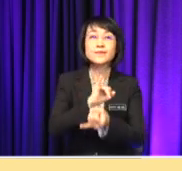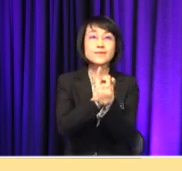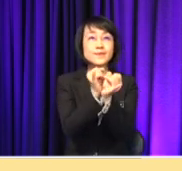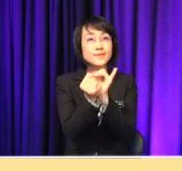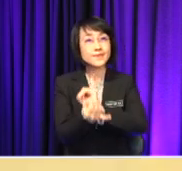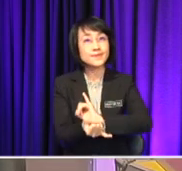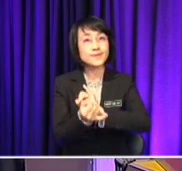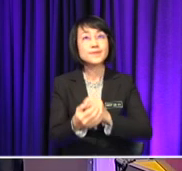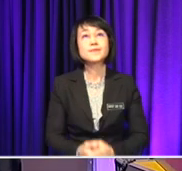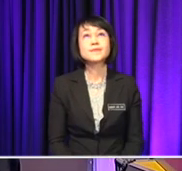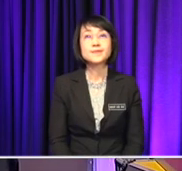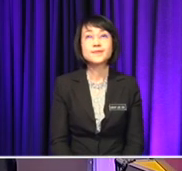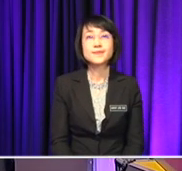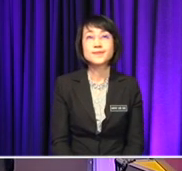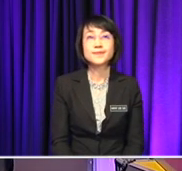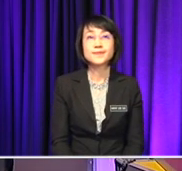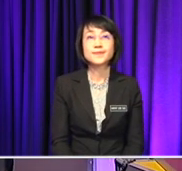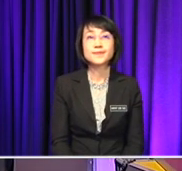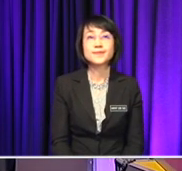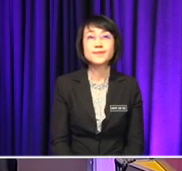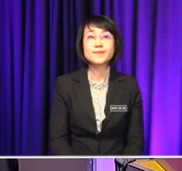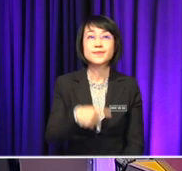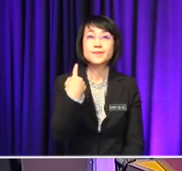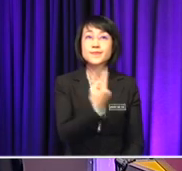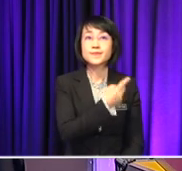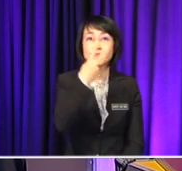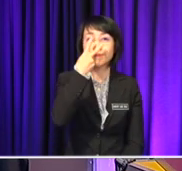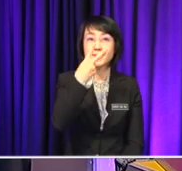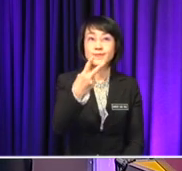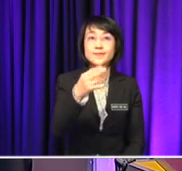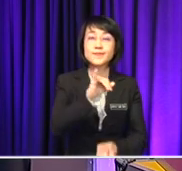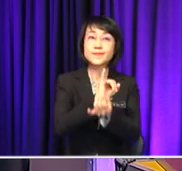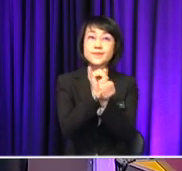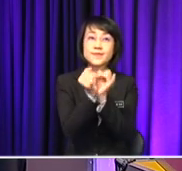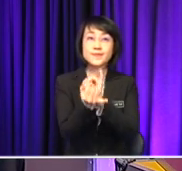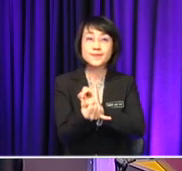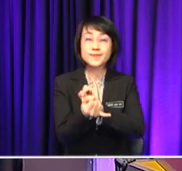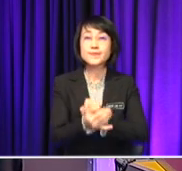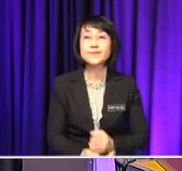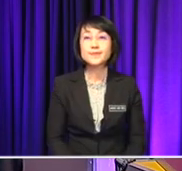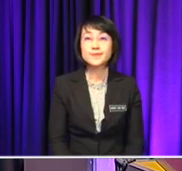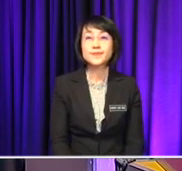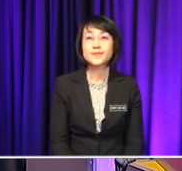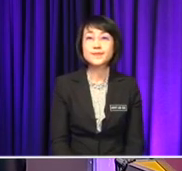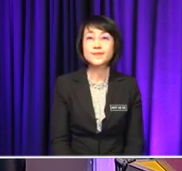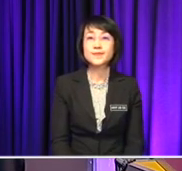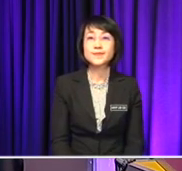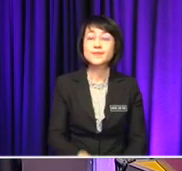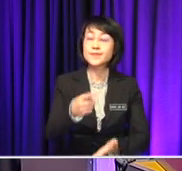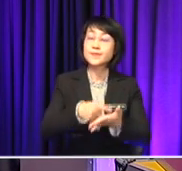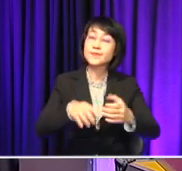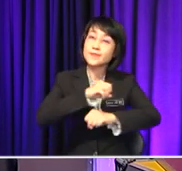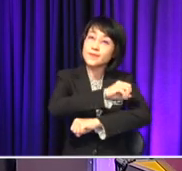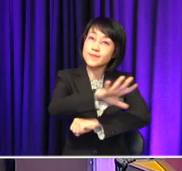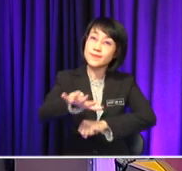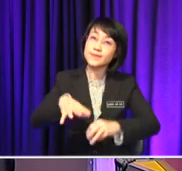kita akan selami hari ini kita kita tengok zone iklim kita akan tengok Apakah pengaruh manusia terhadap